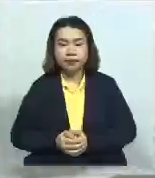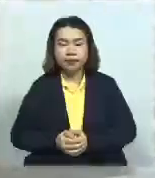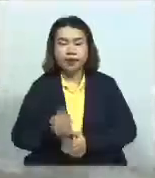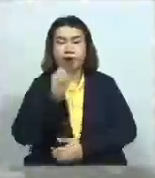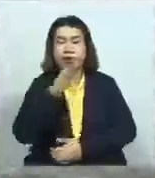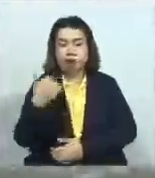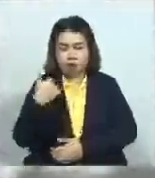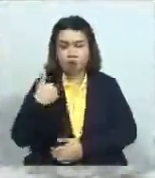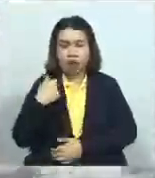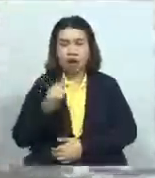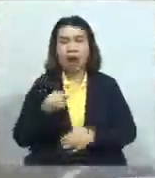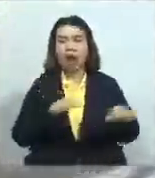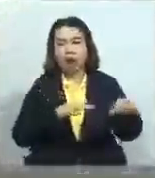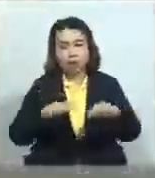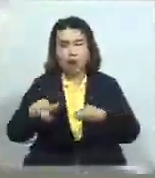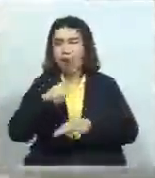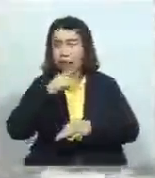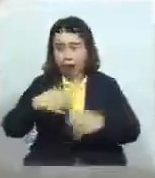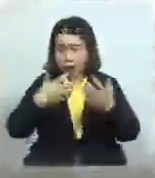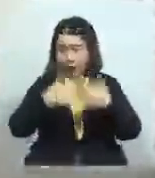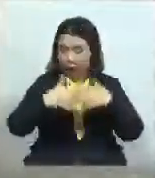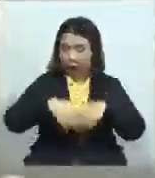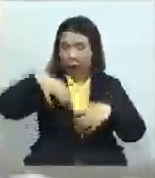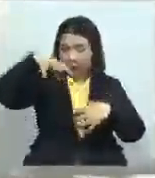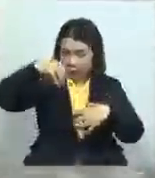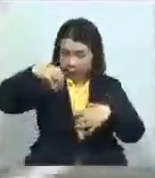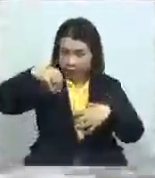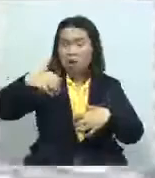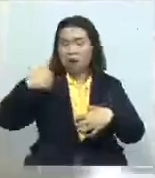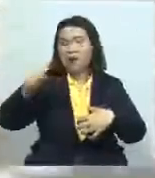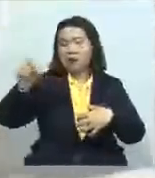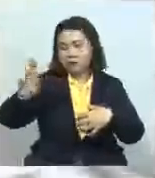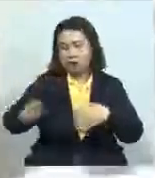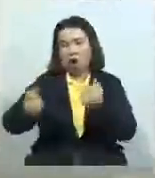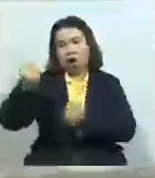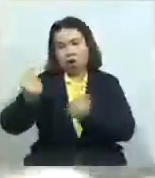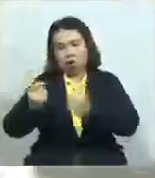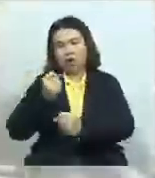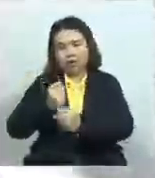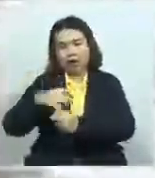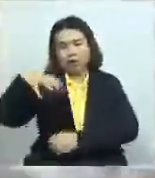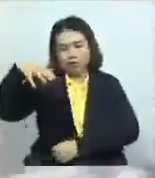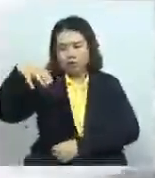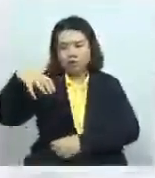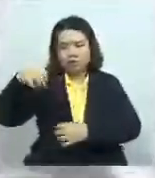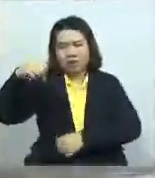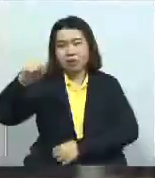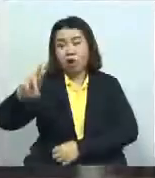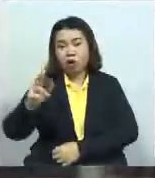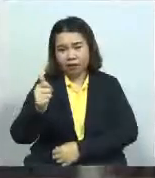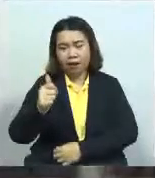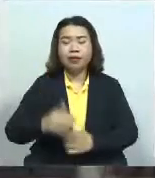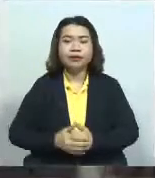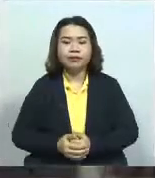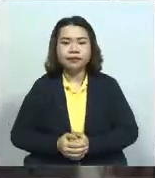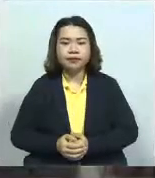มีครับเพราะเตรียมพร้อมทั้งไฟดับแล้วก็มีเครื่องไฟฟ้าสำรองอยู่ครับ เครื่องไฟฟ้าสำรองที่เรานำม